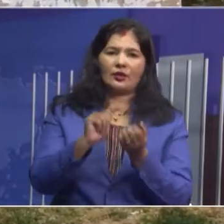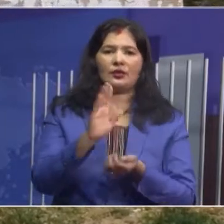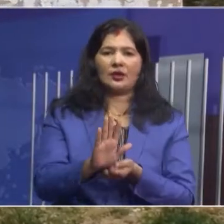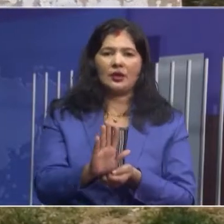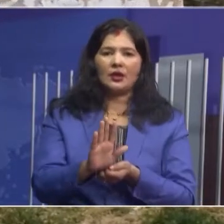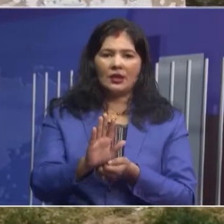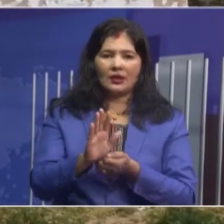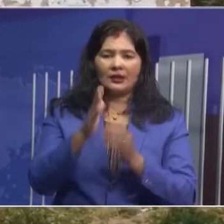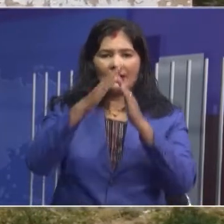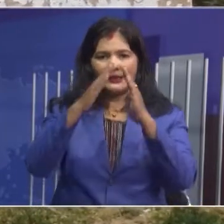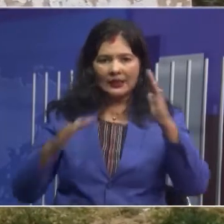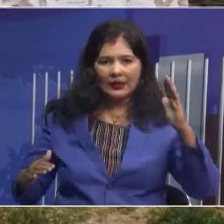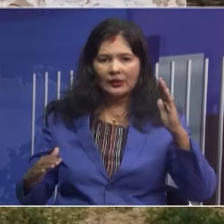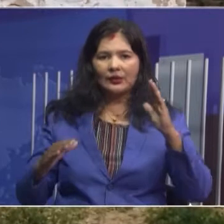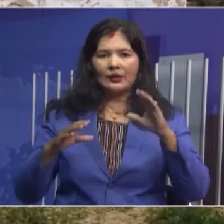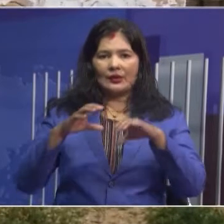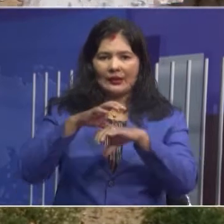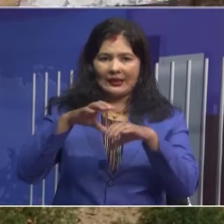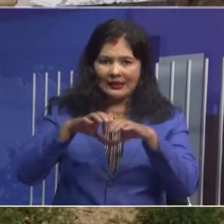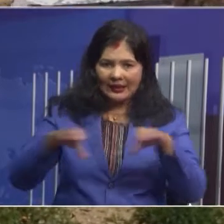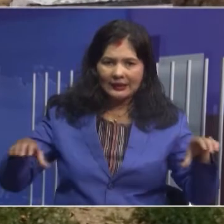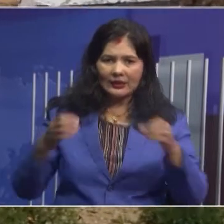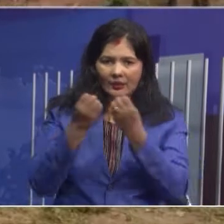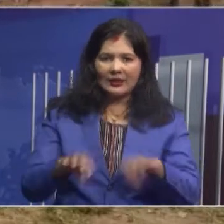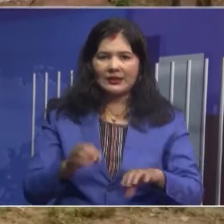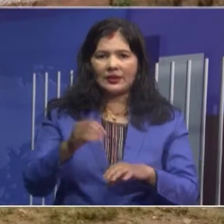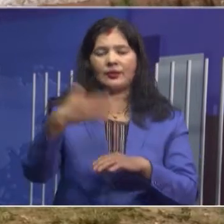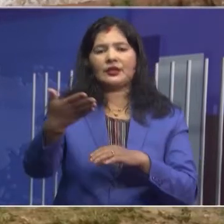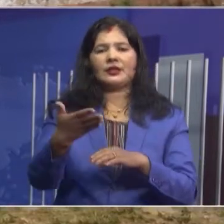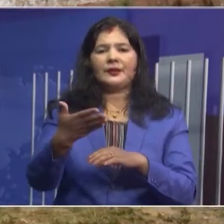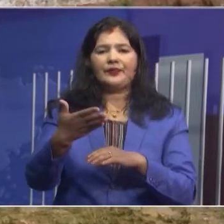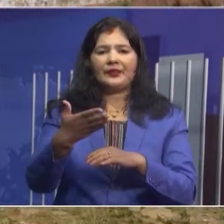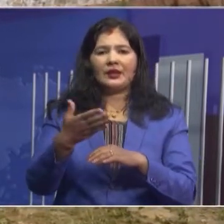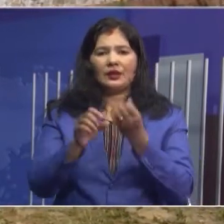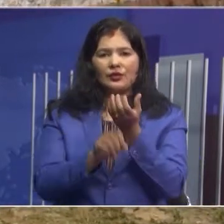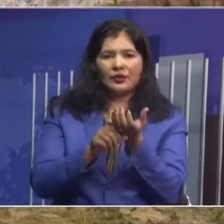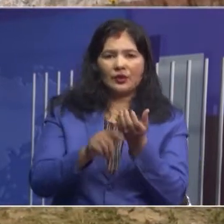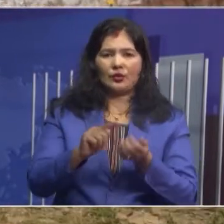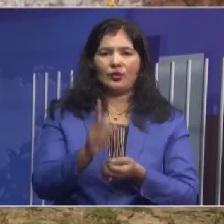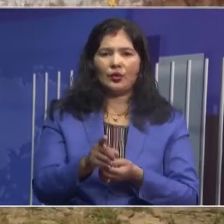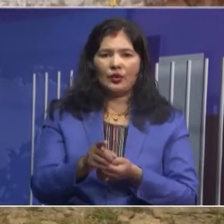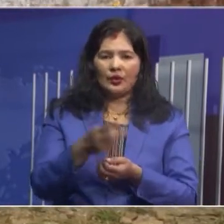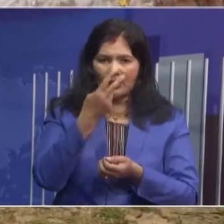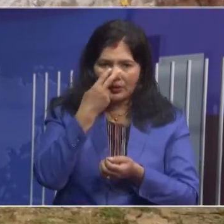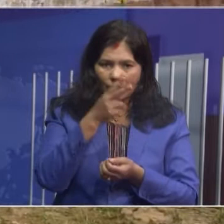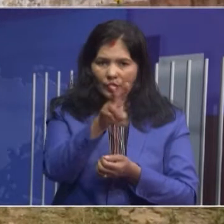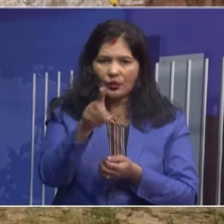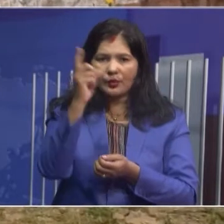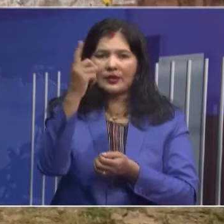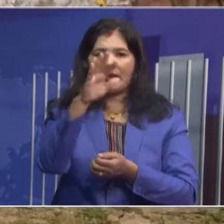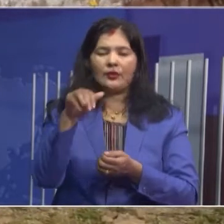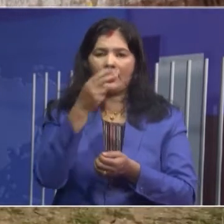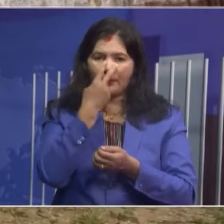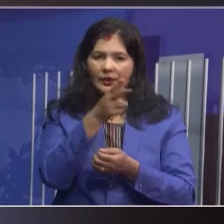कोदघरको छानाको धुरीमा लगाएको काठ भाँचिएपछि छानो चुहिएको हो। अमरगढी किल्ला घुम्न आउने पर्यटकलाई किल्लाको इतिहास र युद्धमा प्रयोग